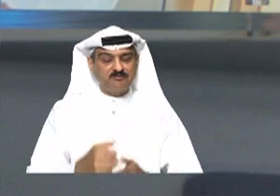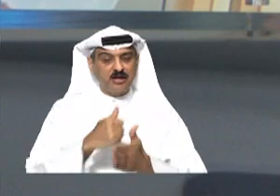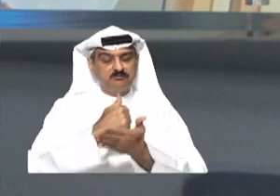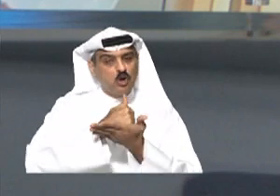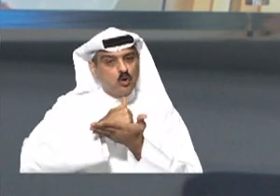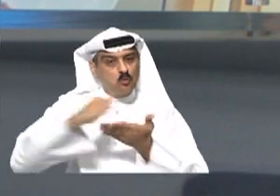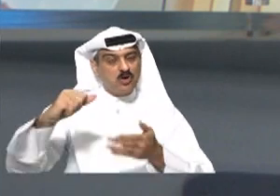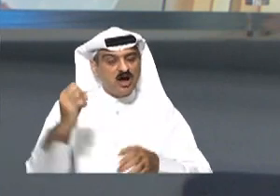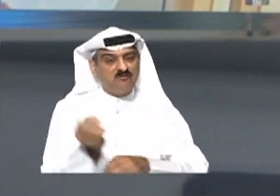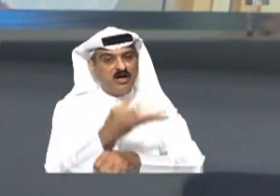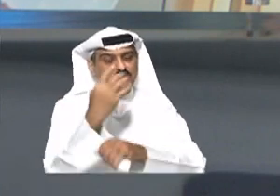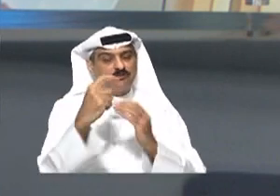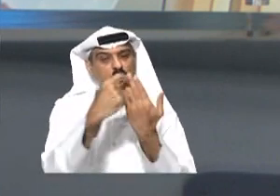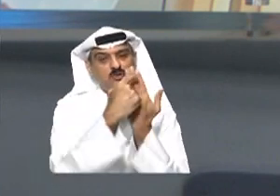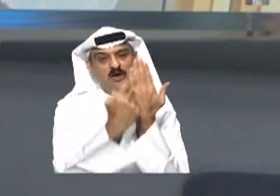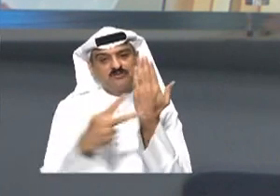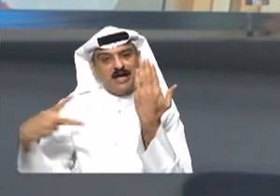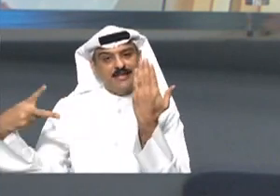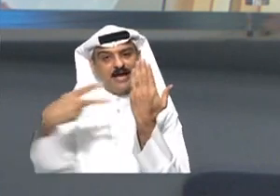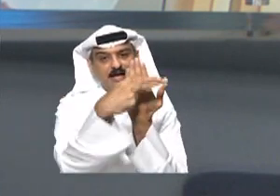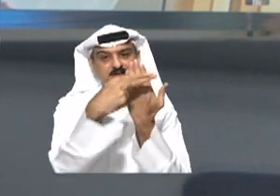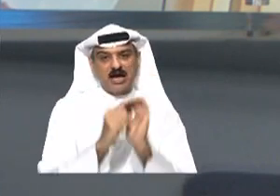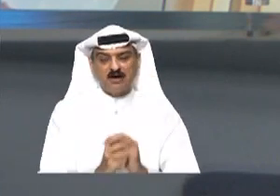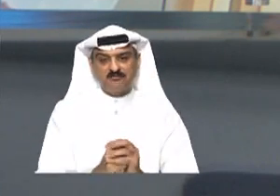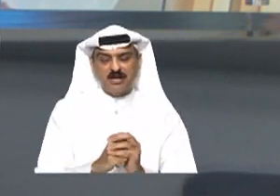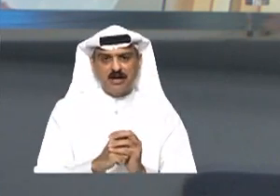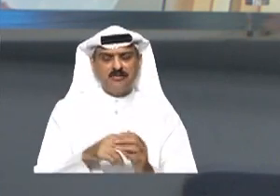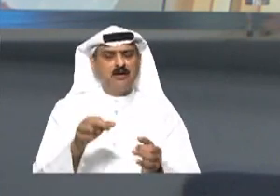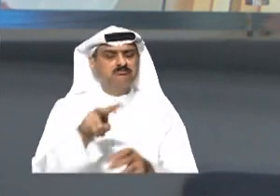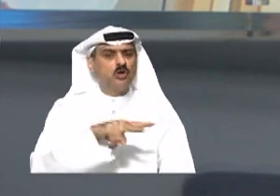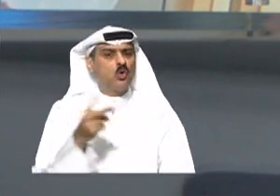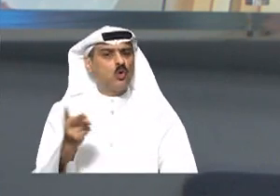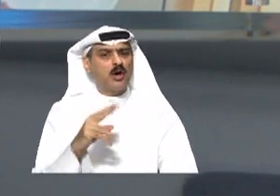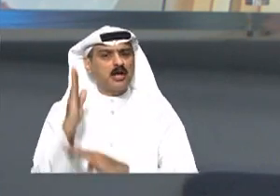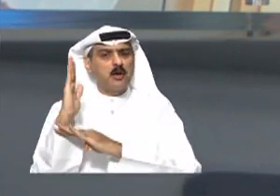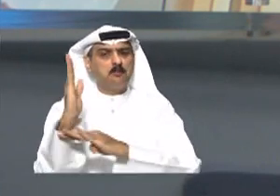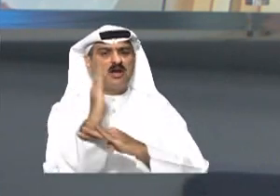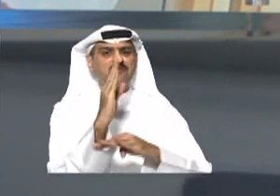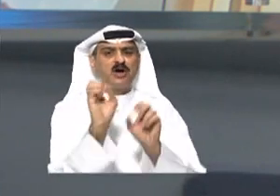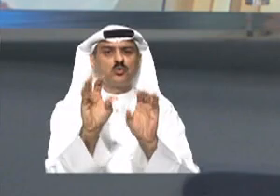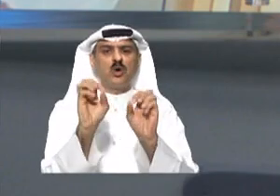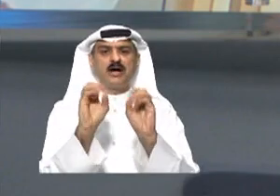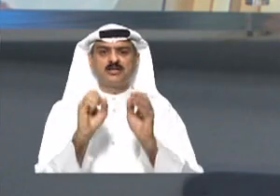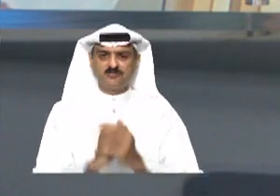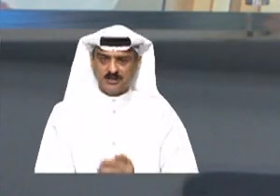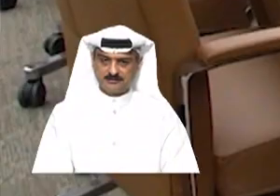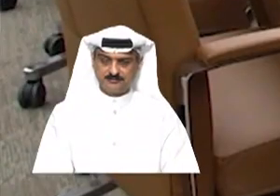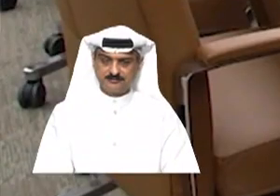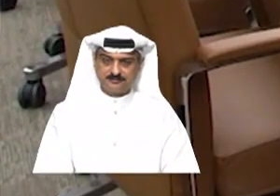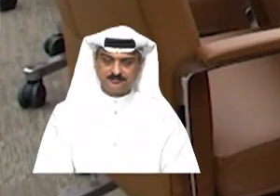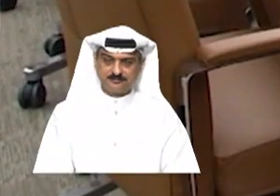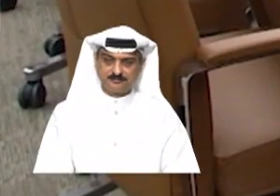الفساد وتعزيز النزاهة وتعارض المصالح وغيرها من الملفات الأخرى.